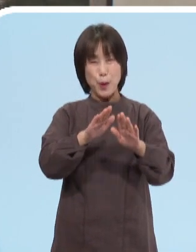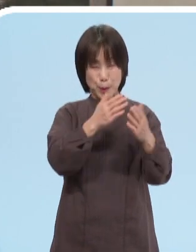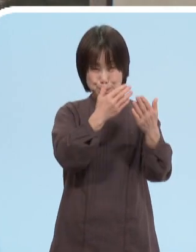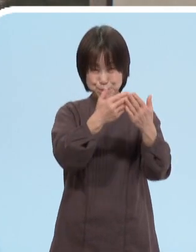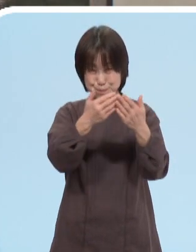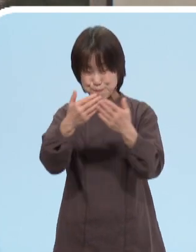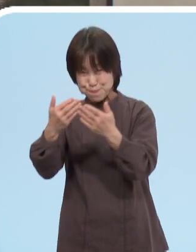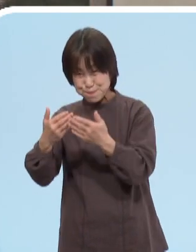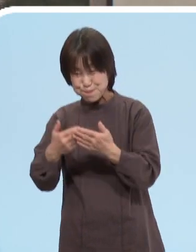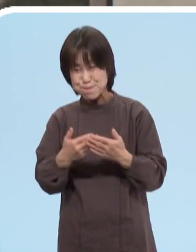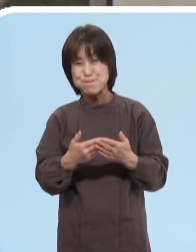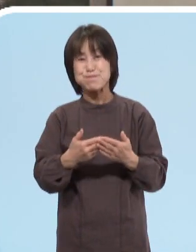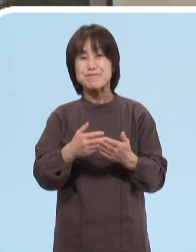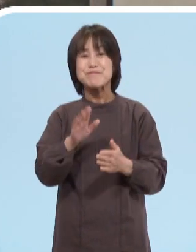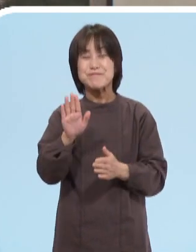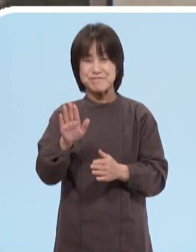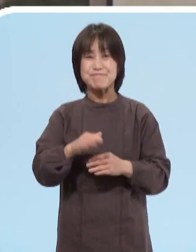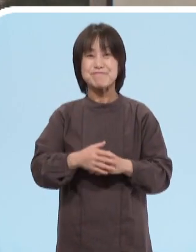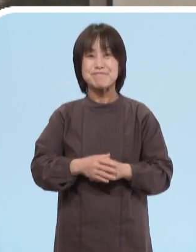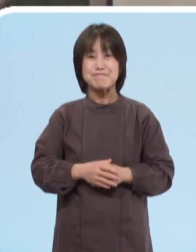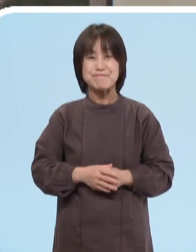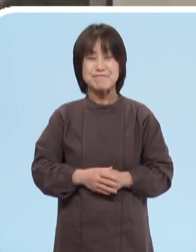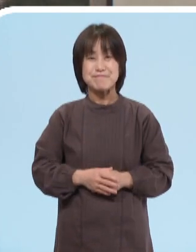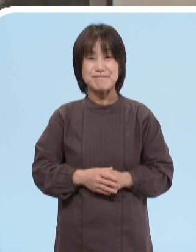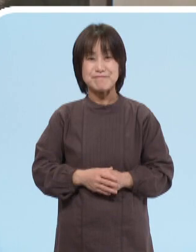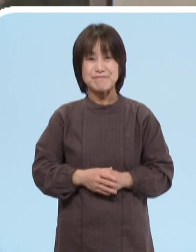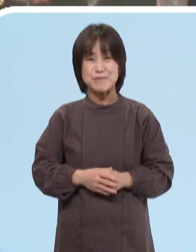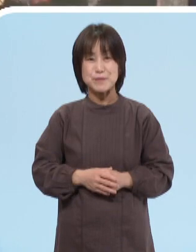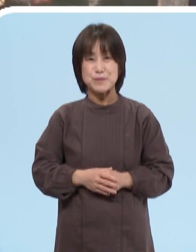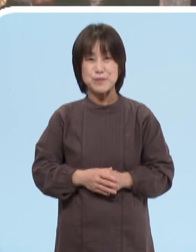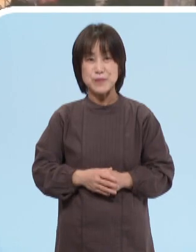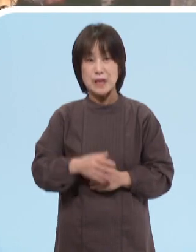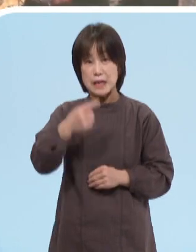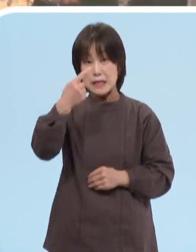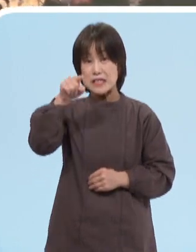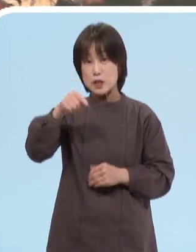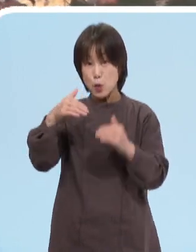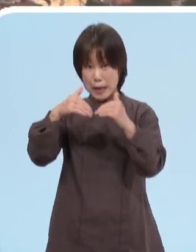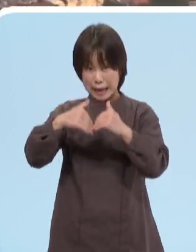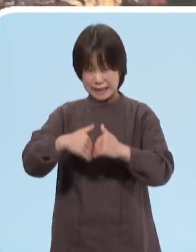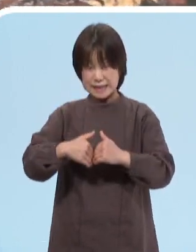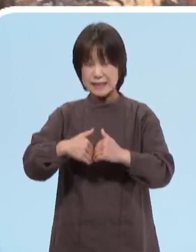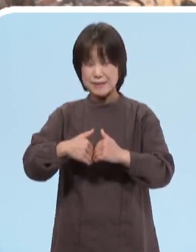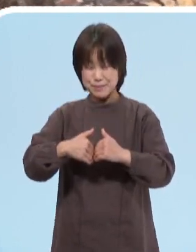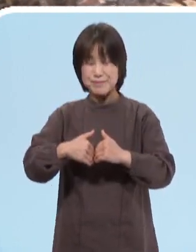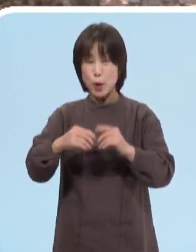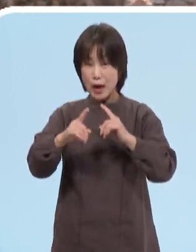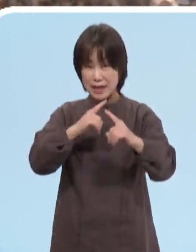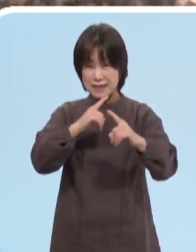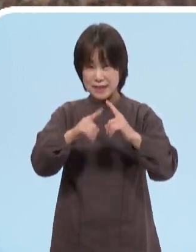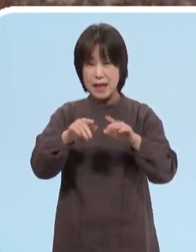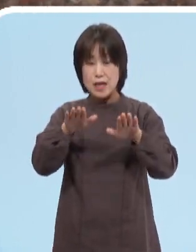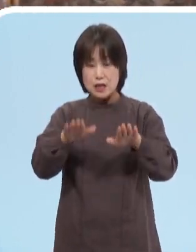い、テーマとして描いている作品です。 一ノ谷の合戦とは、